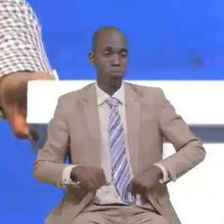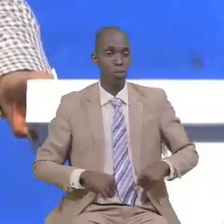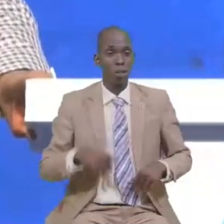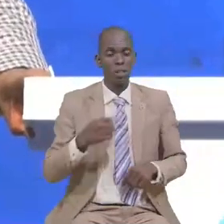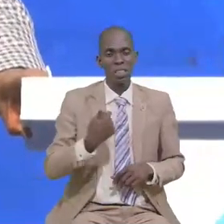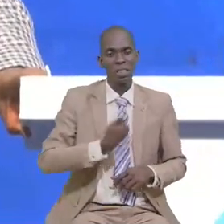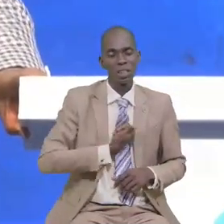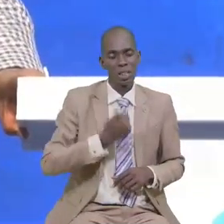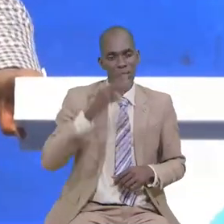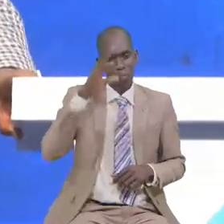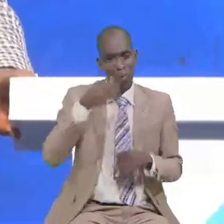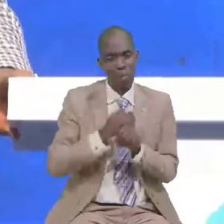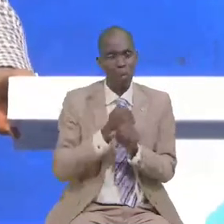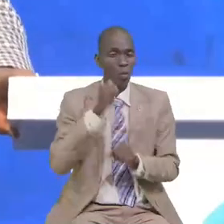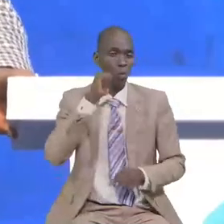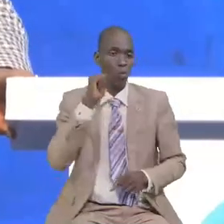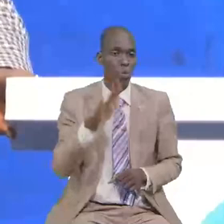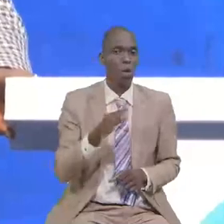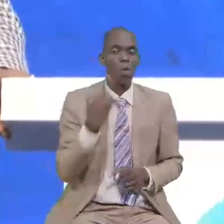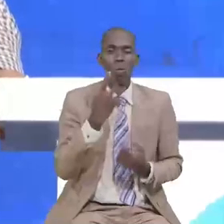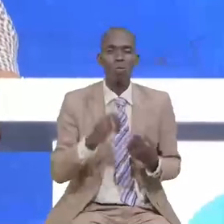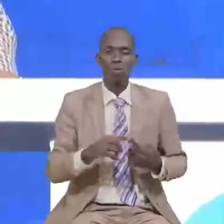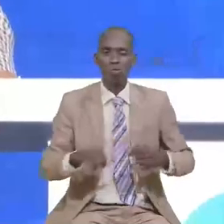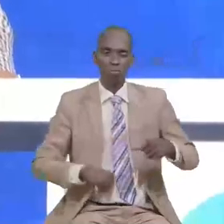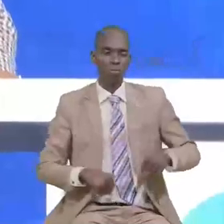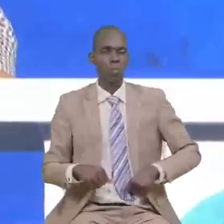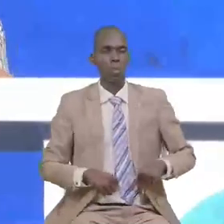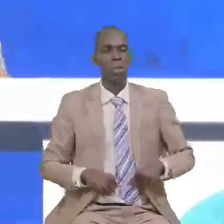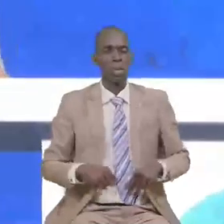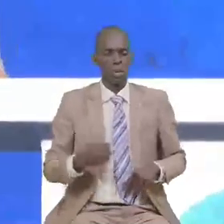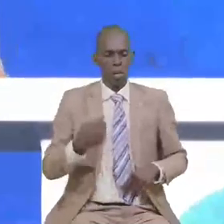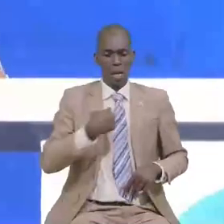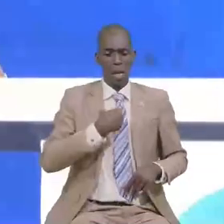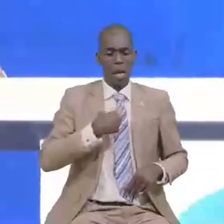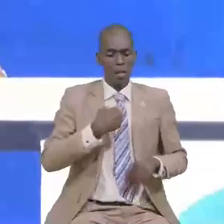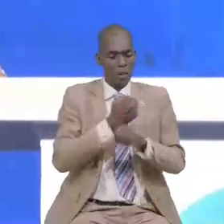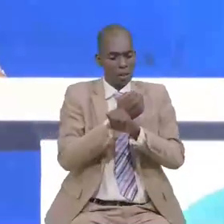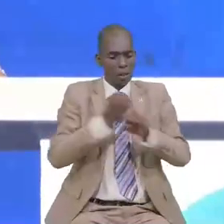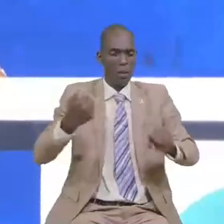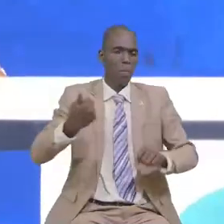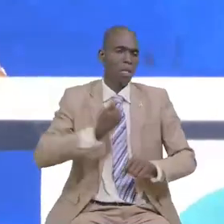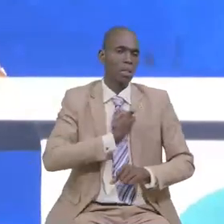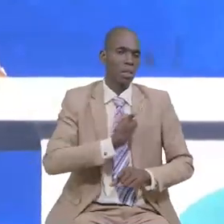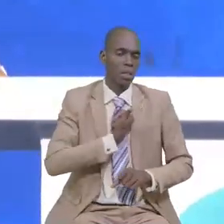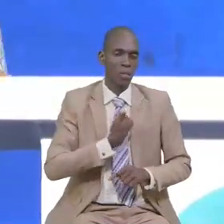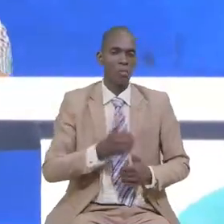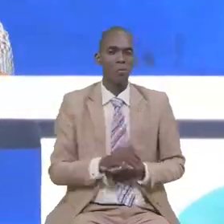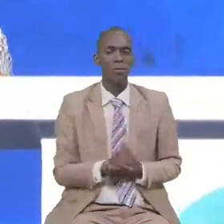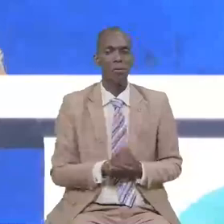lui-même, qui s'enorgueillit, qui se vante que moi, je me sauve moi-même.